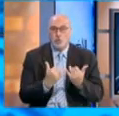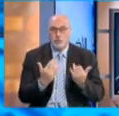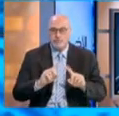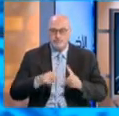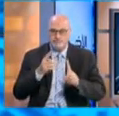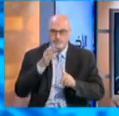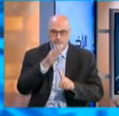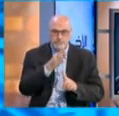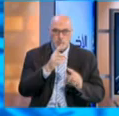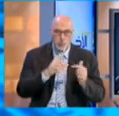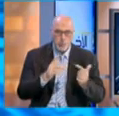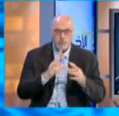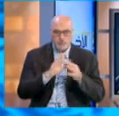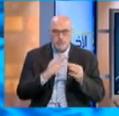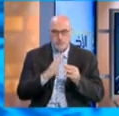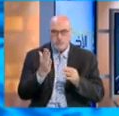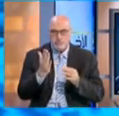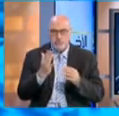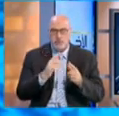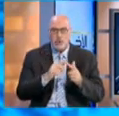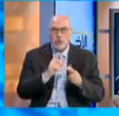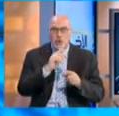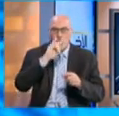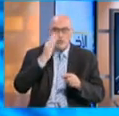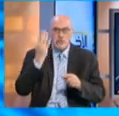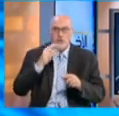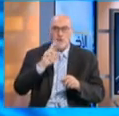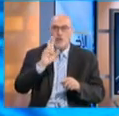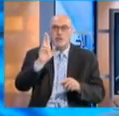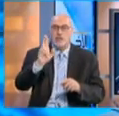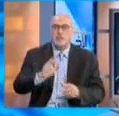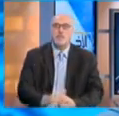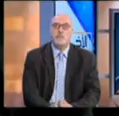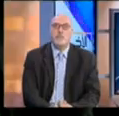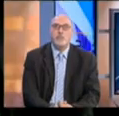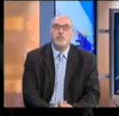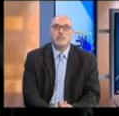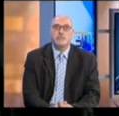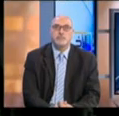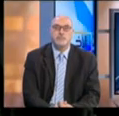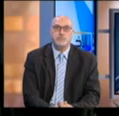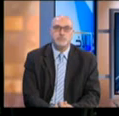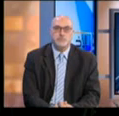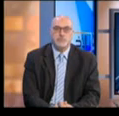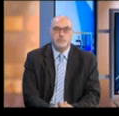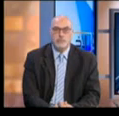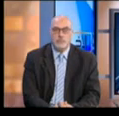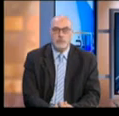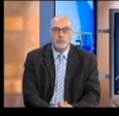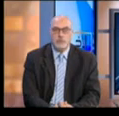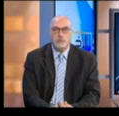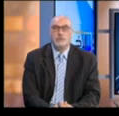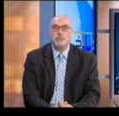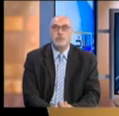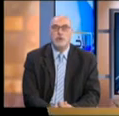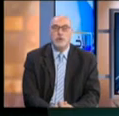محمد سلمي جانبا منها بالمسجد العتيق بغليزان. الله أكبر. في